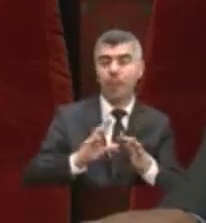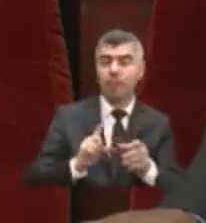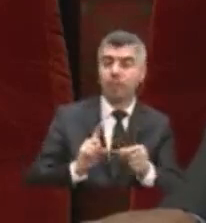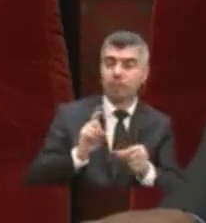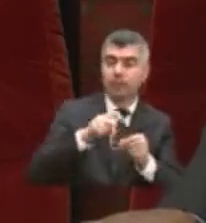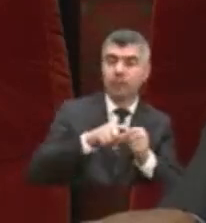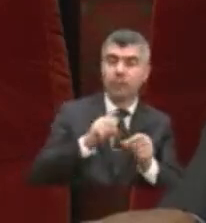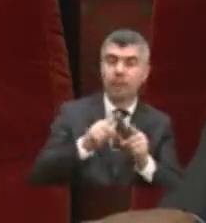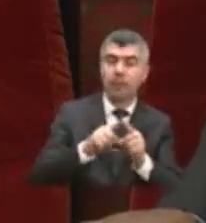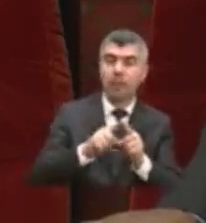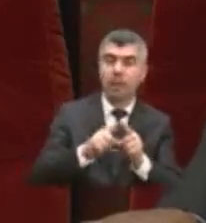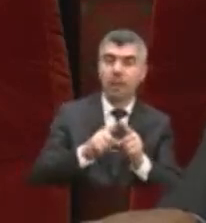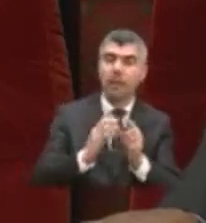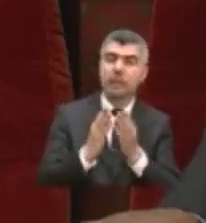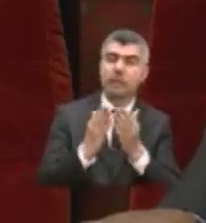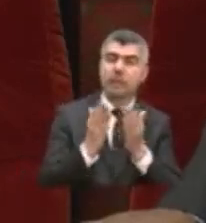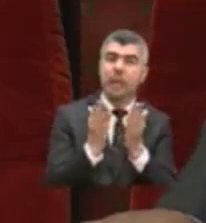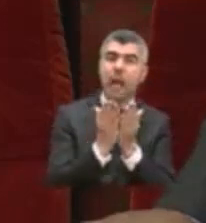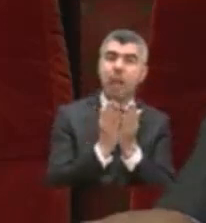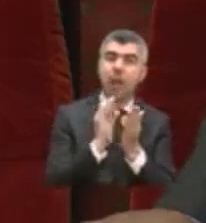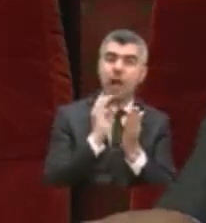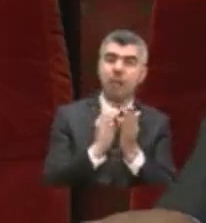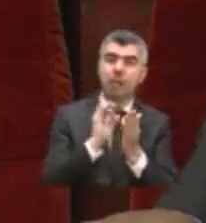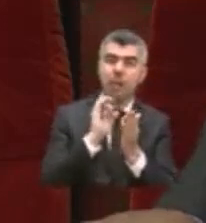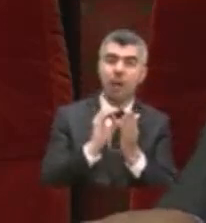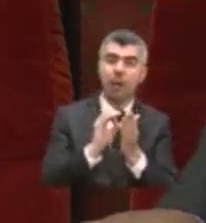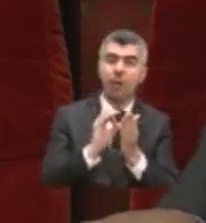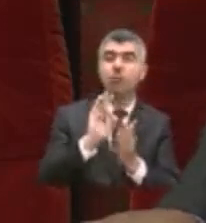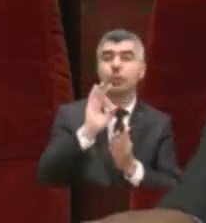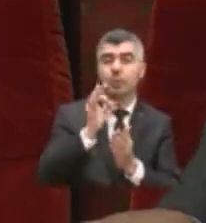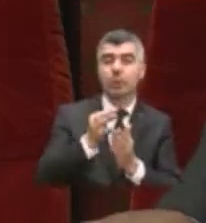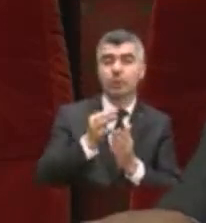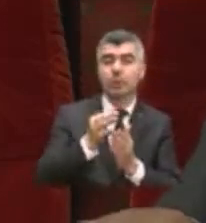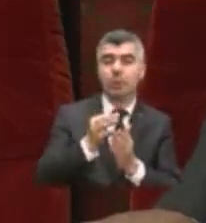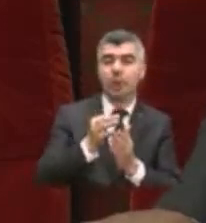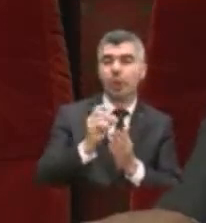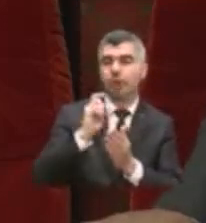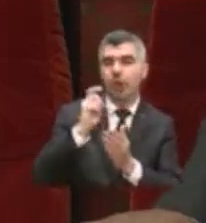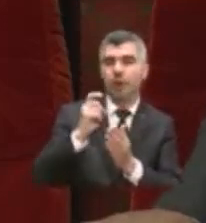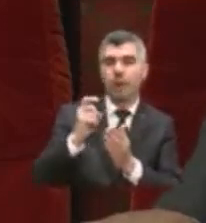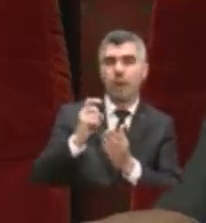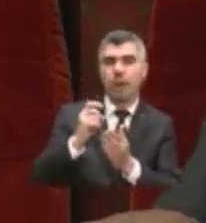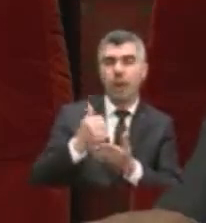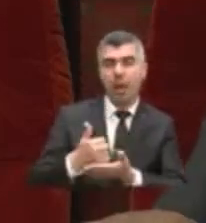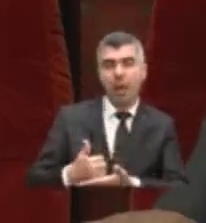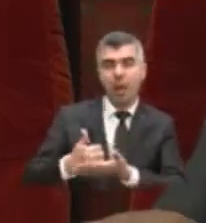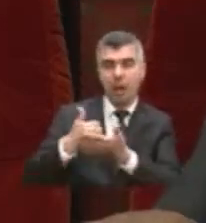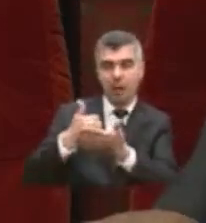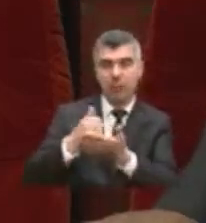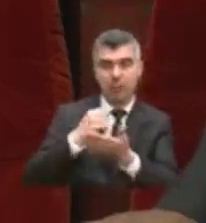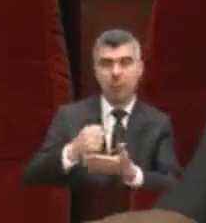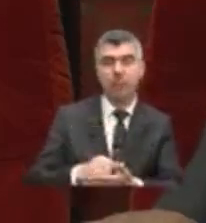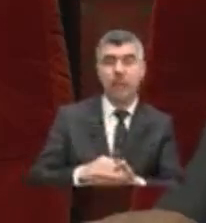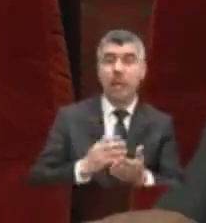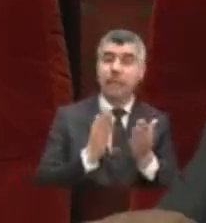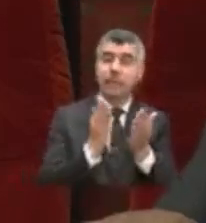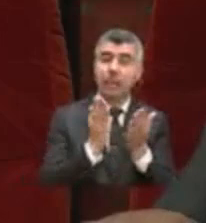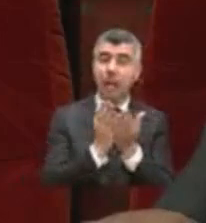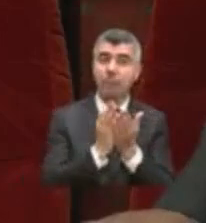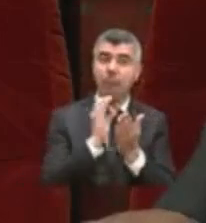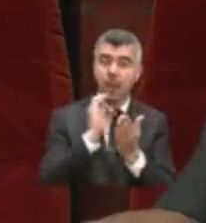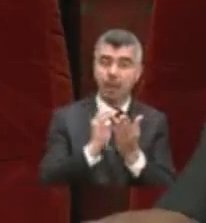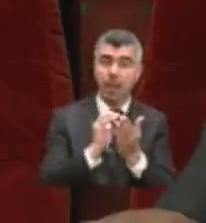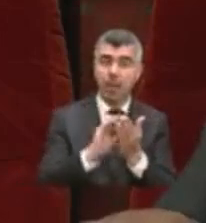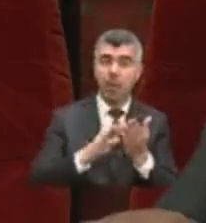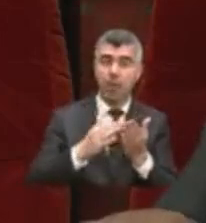الدكتوراه في البحث العلمي، سيتم تحفيزات ماديه خلال هذه الفتره. هاد الطلبه اللي غادي تكون